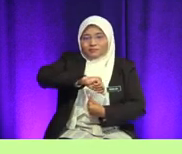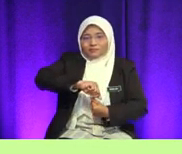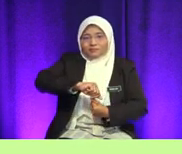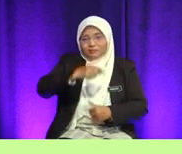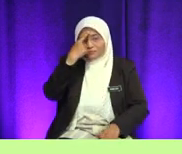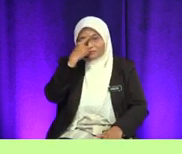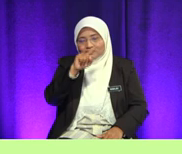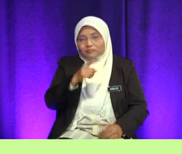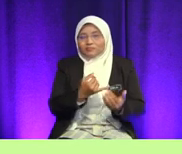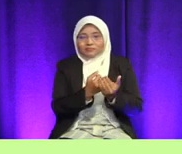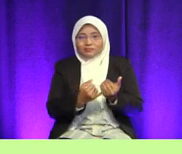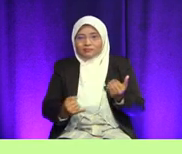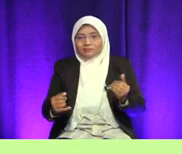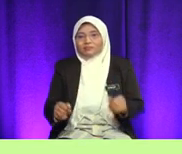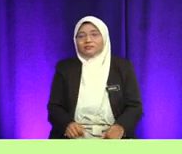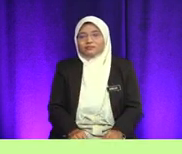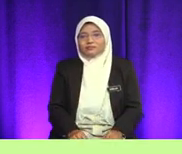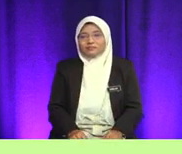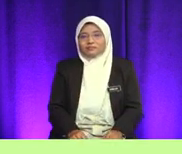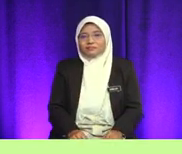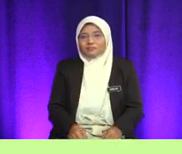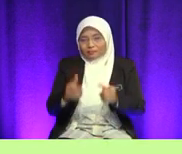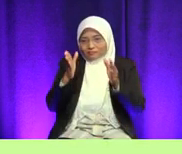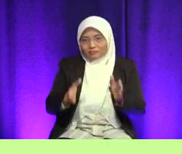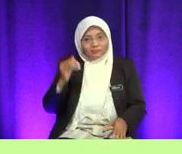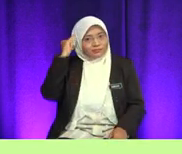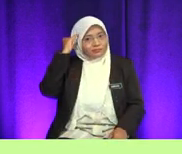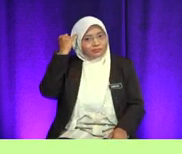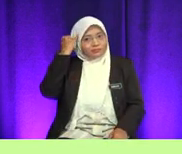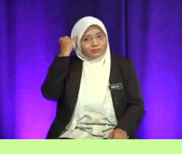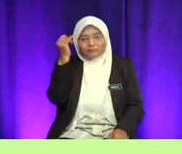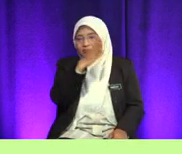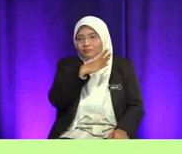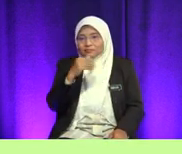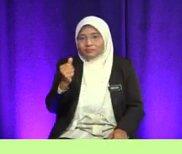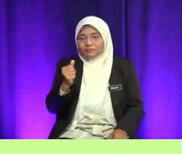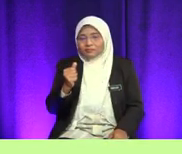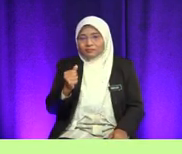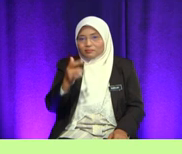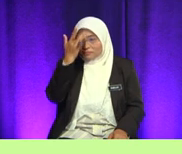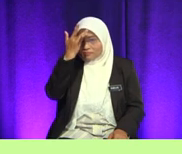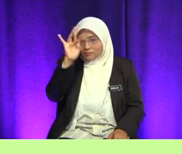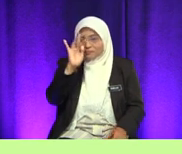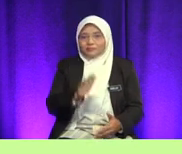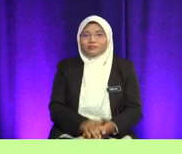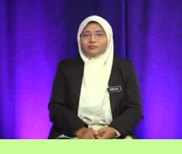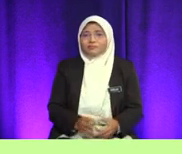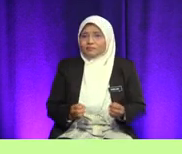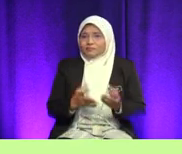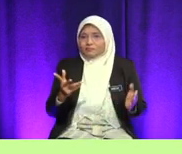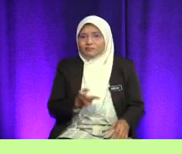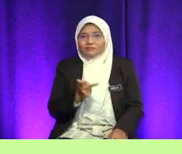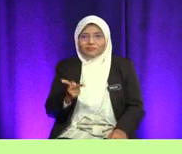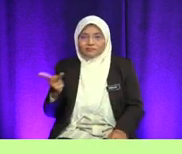melahirkan generasi berilmu dan berkemah melalui pendidikan beberapa perkara